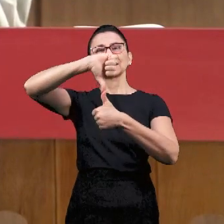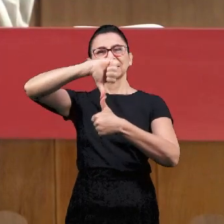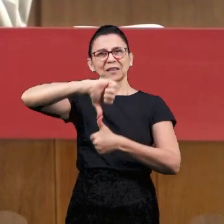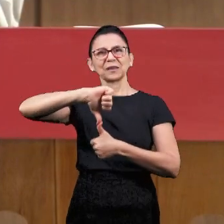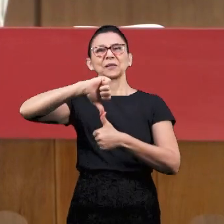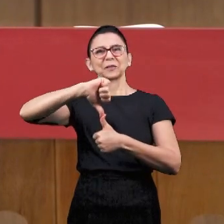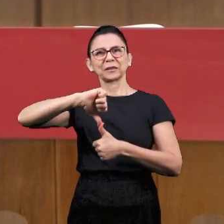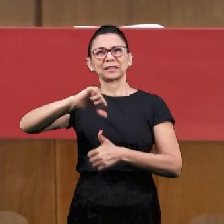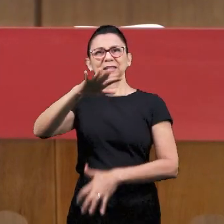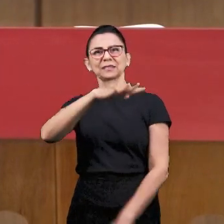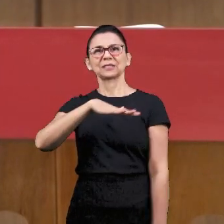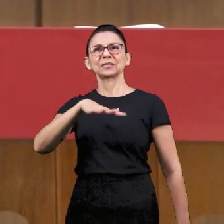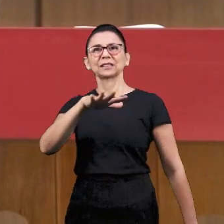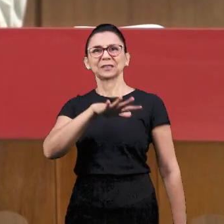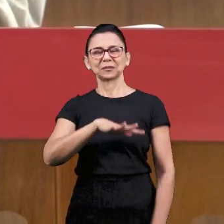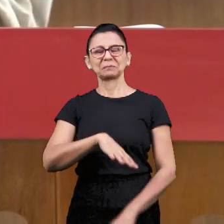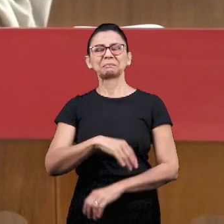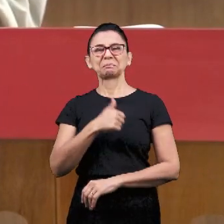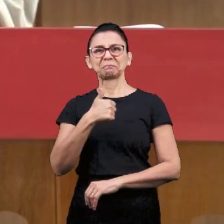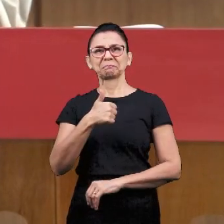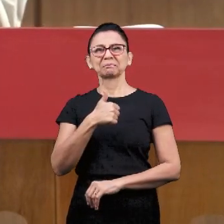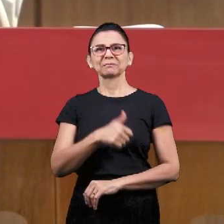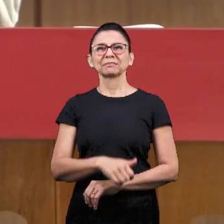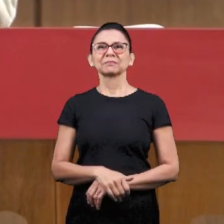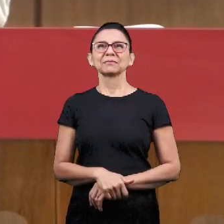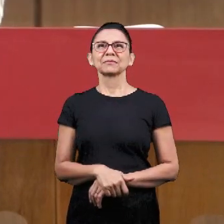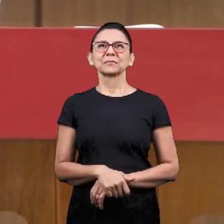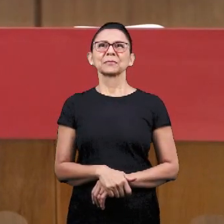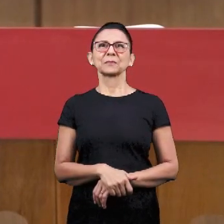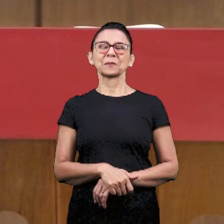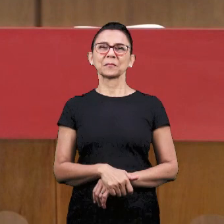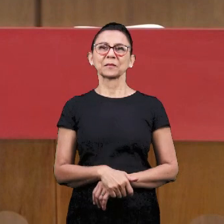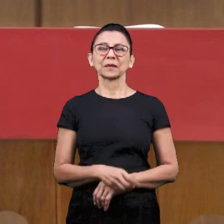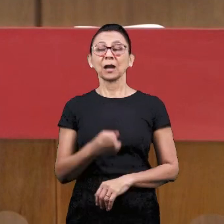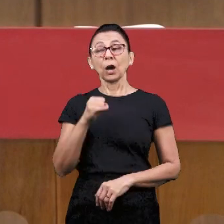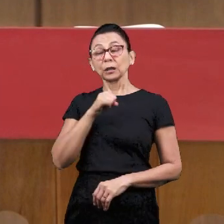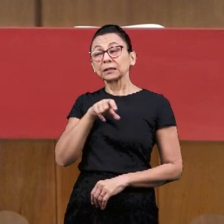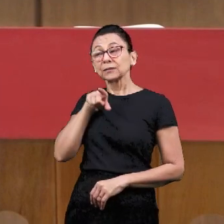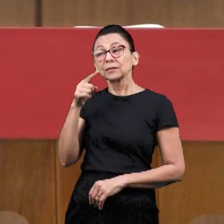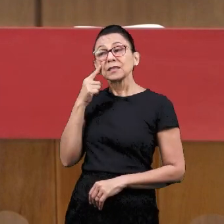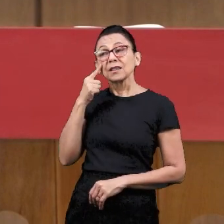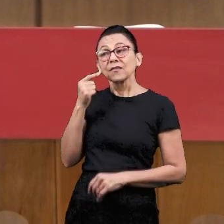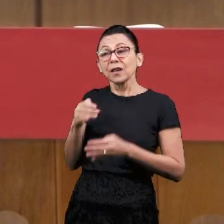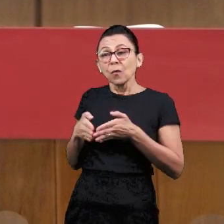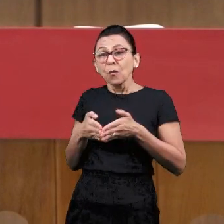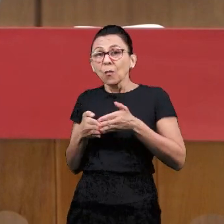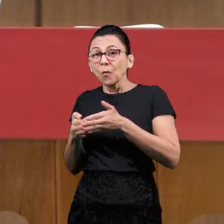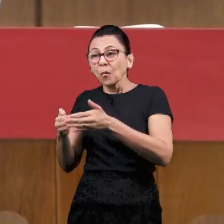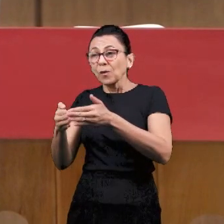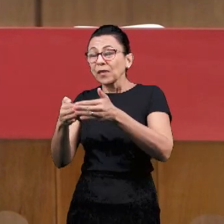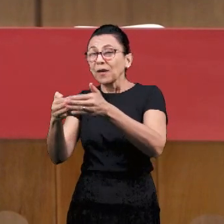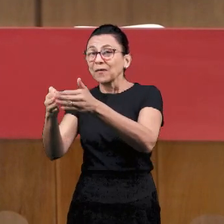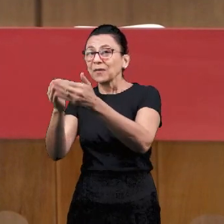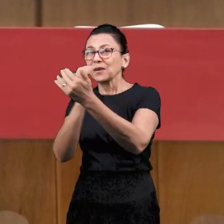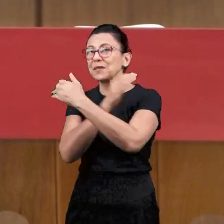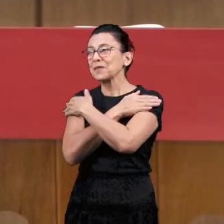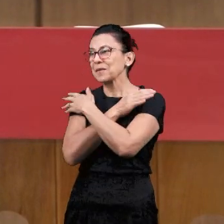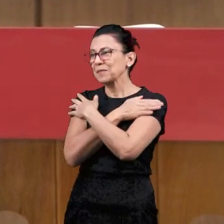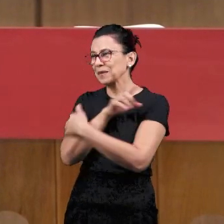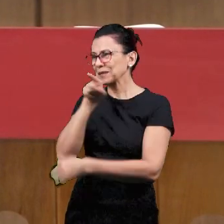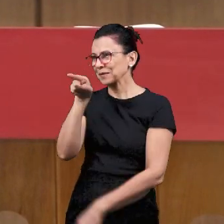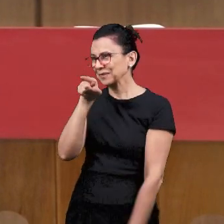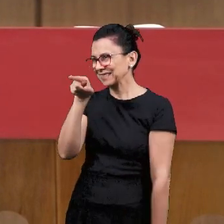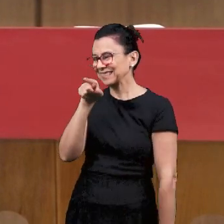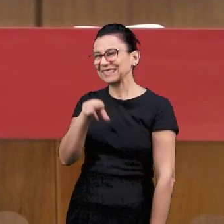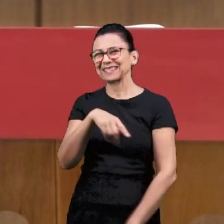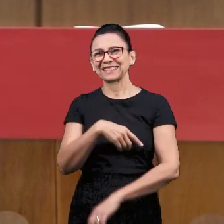du Panama. S'il passe un bateau par là, donc, je te salue. Nous